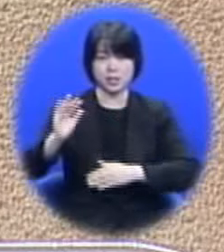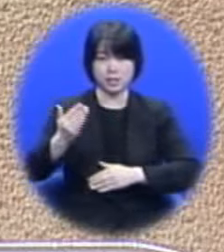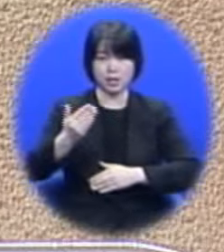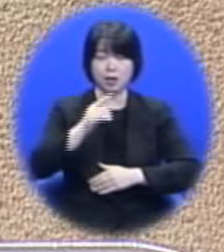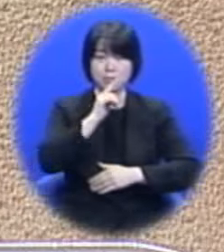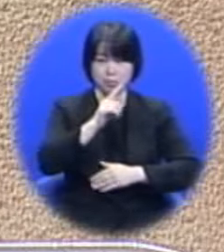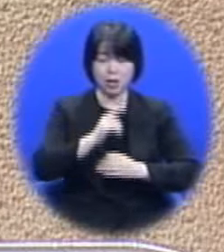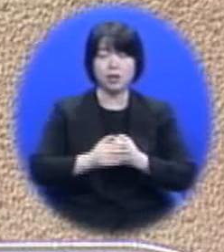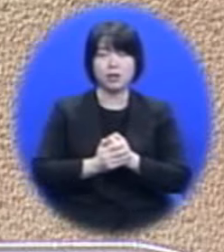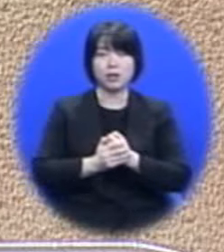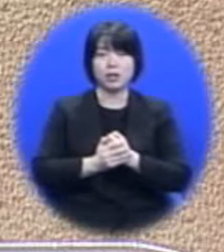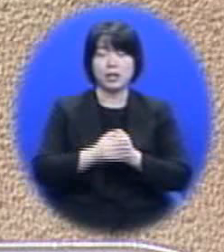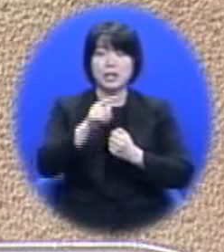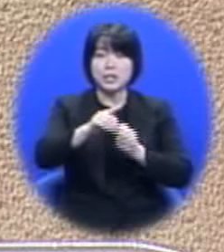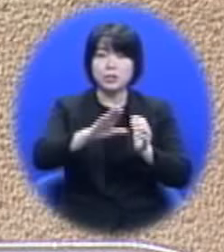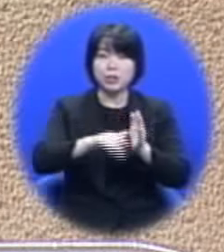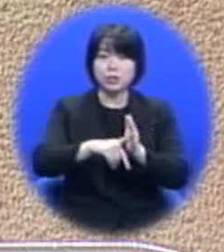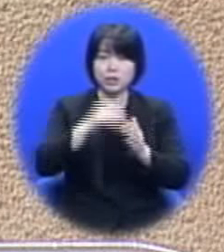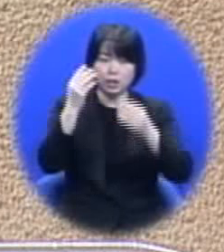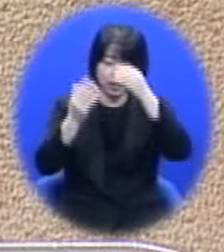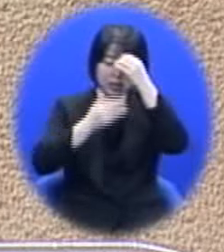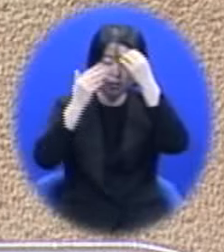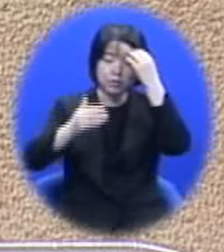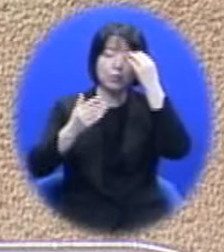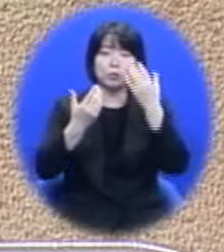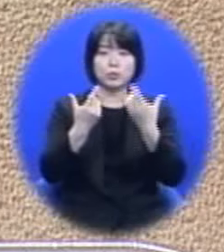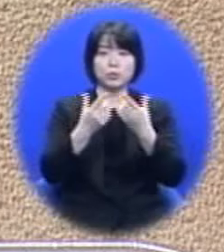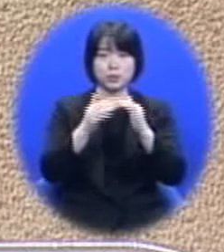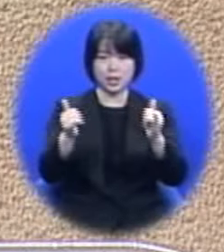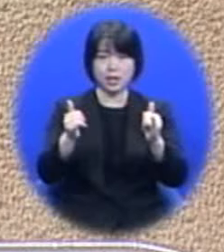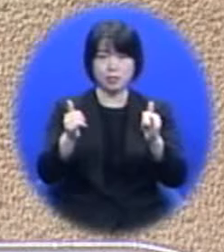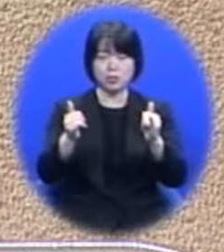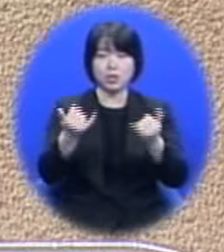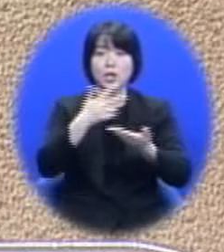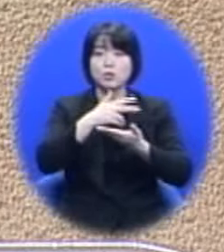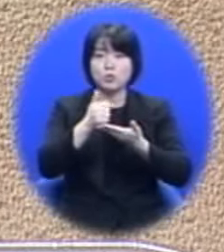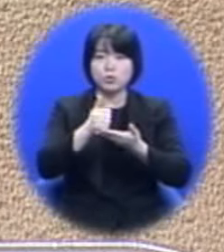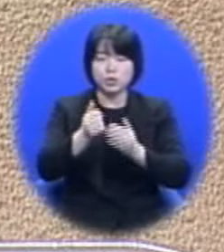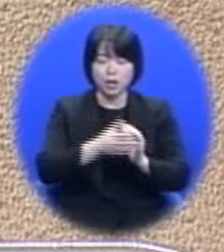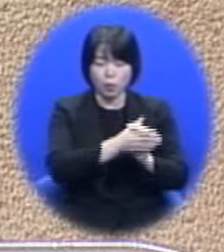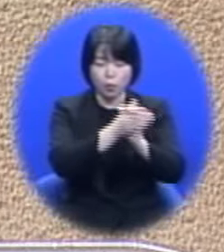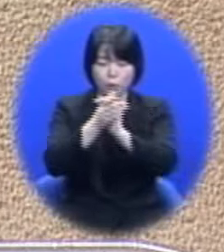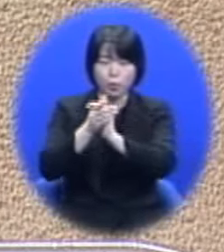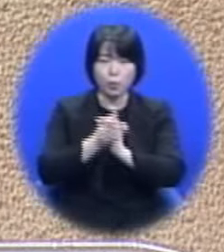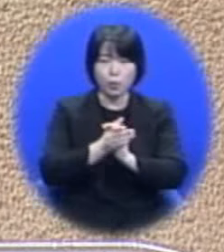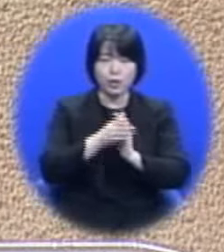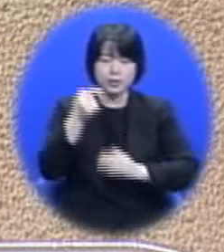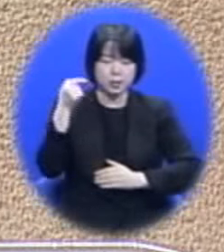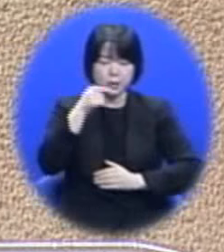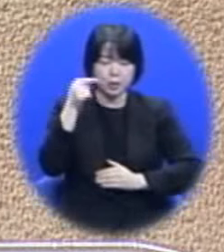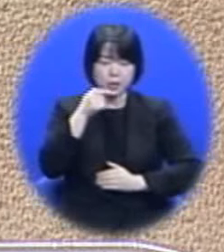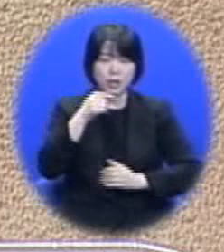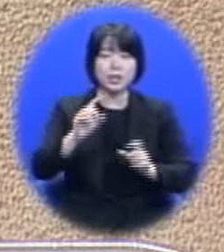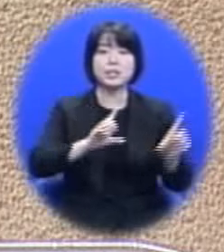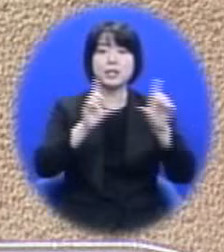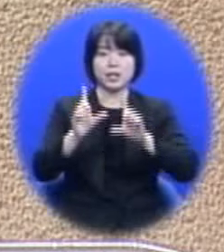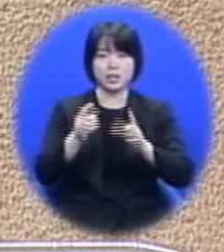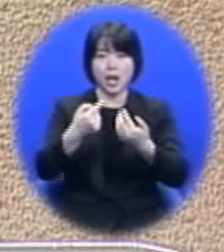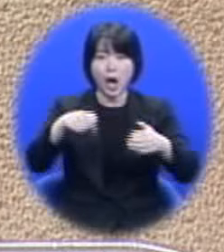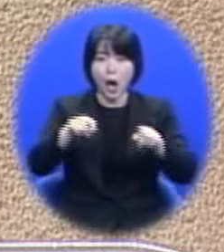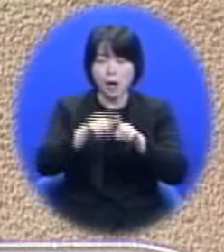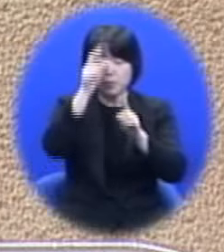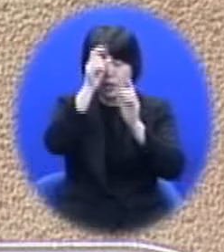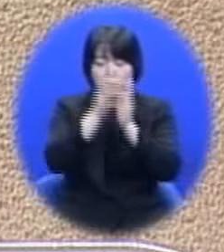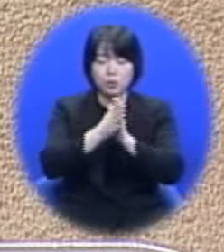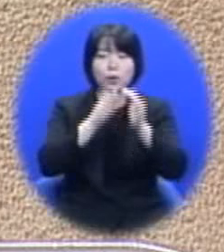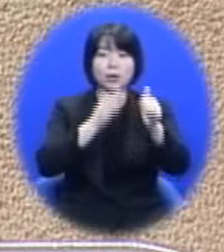성도들은 주님과 온전히 하나 되는 것을 철저하게 해야 합니다. 우리 함께 정말